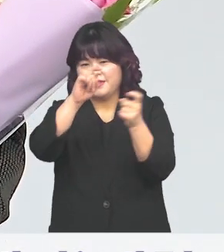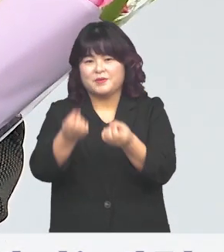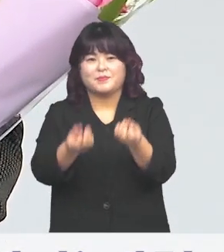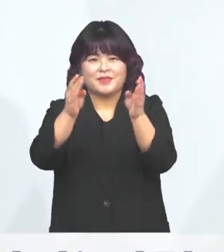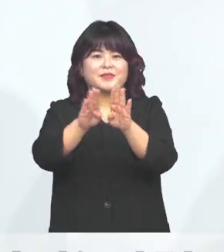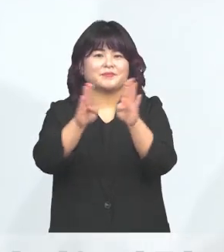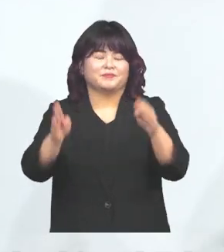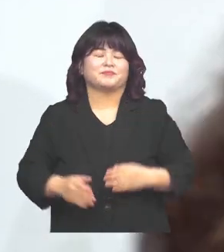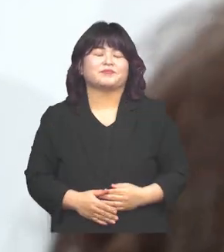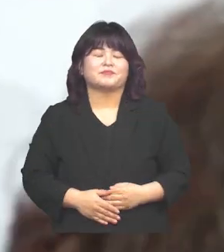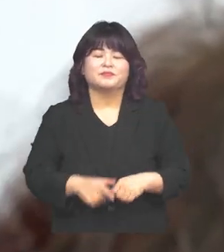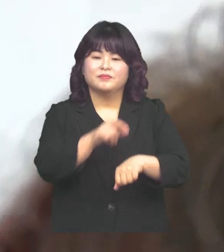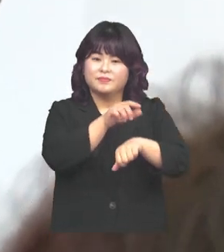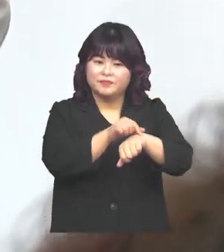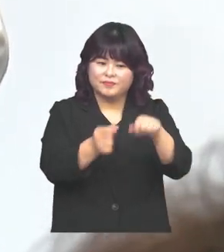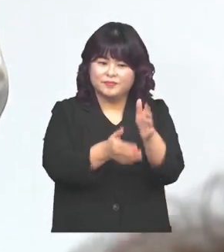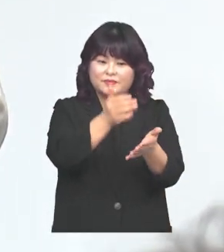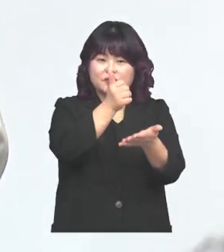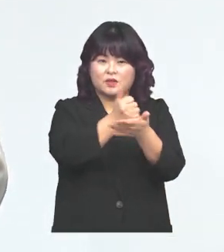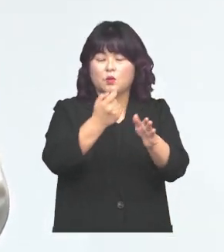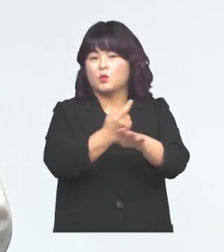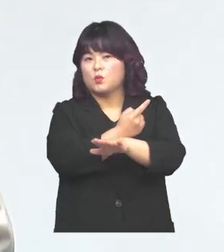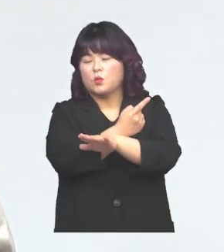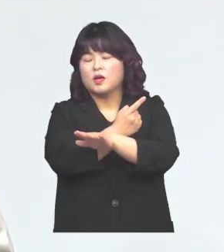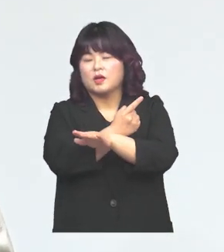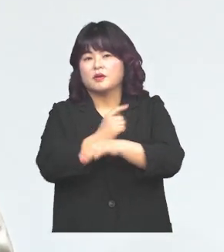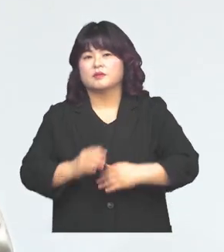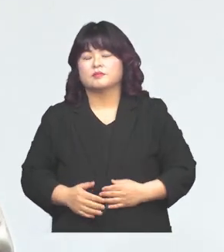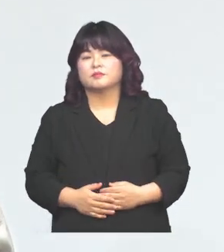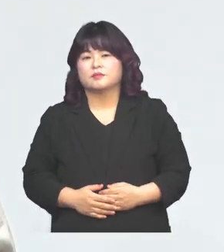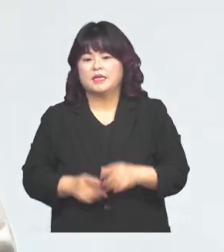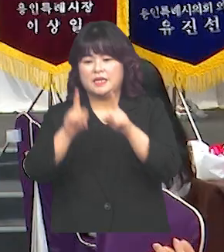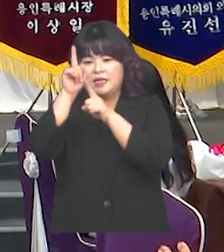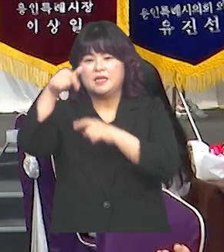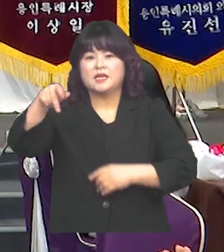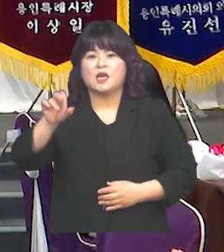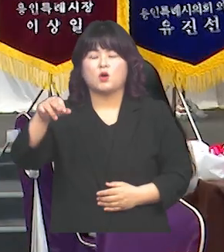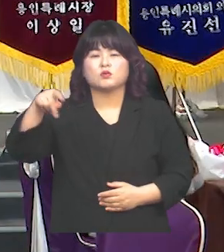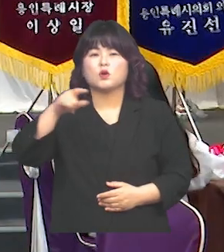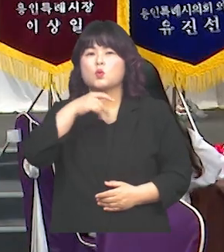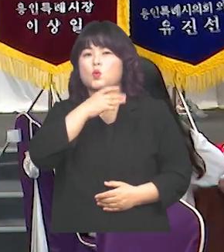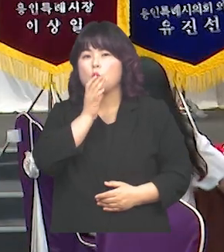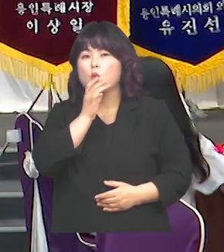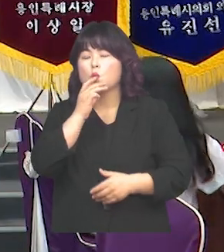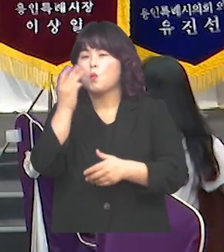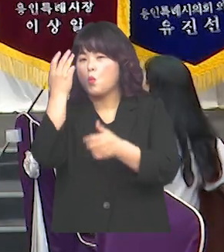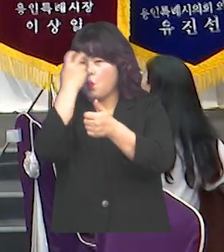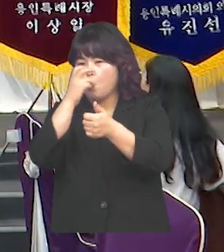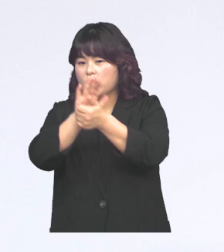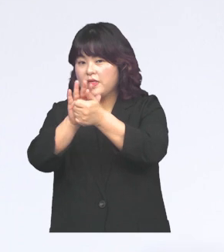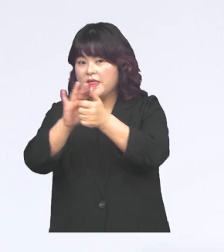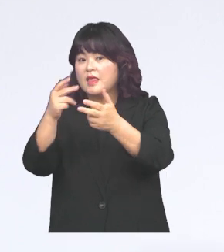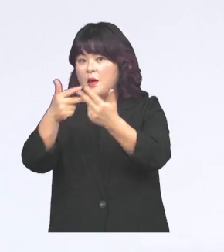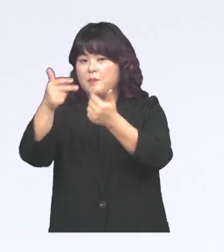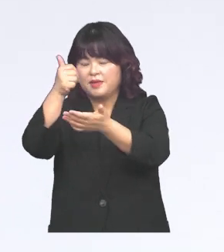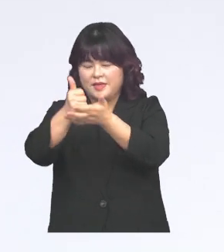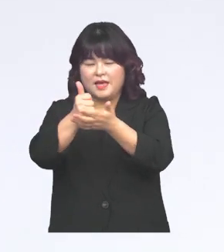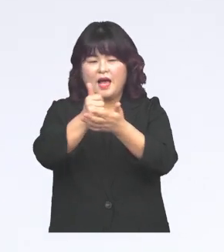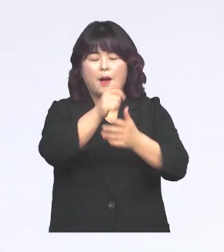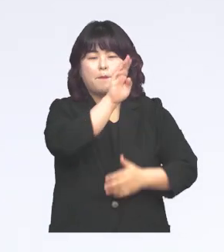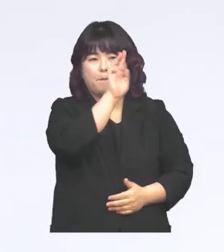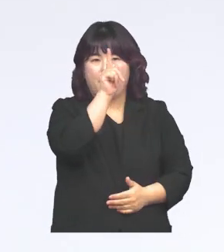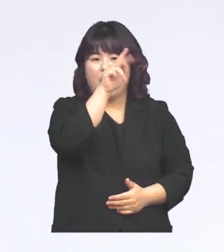개최했습니다. 행사에는 이상일 용인 특례시장을 비롯해 이경자 용인 요양보호사 협회장, 박원